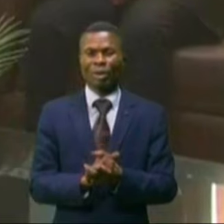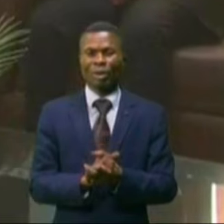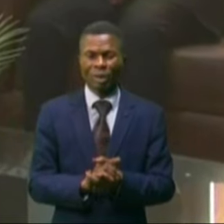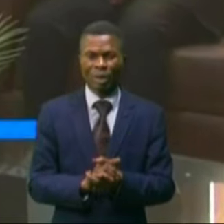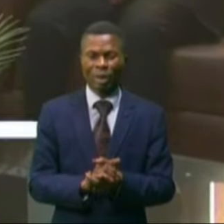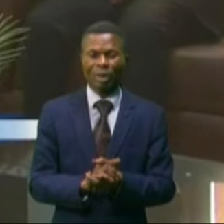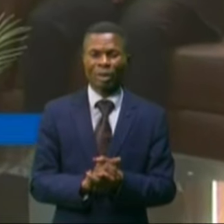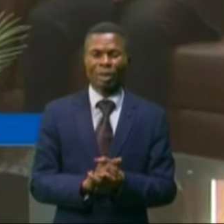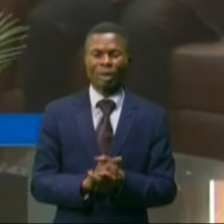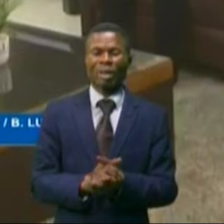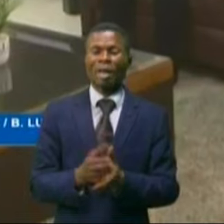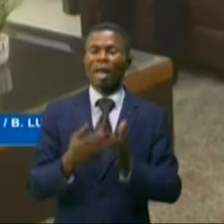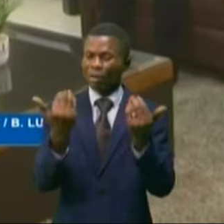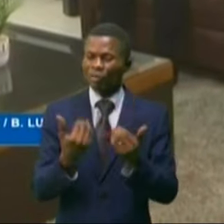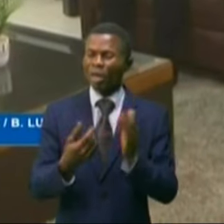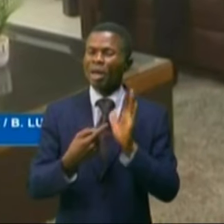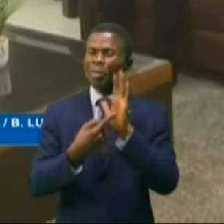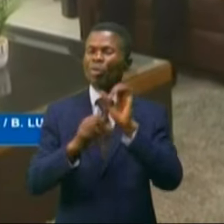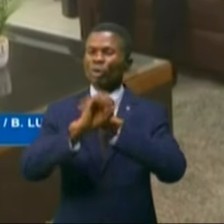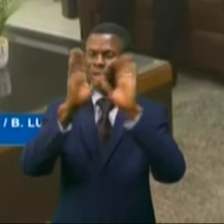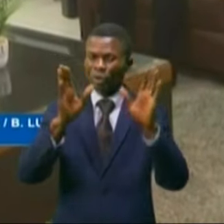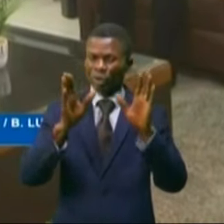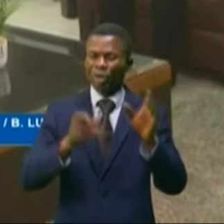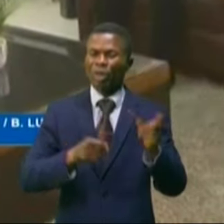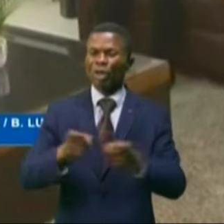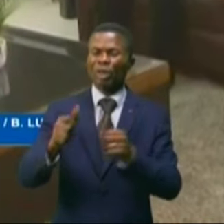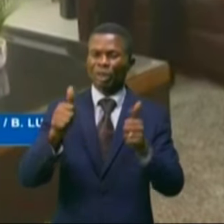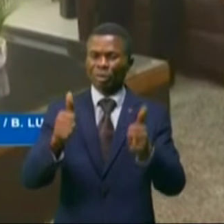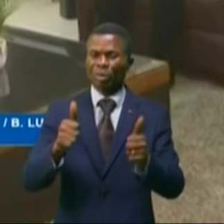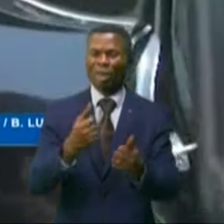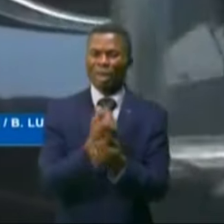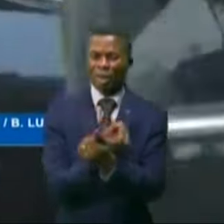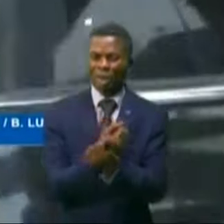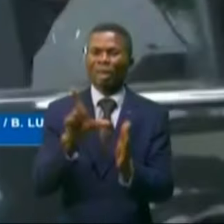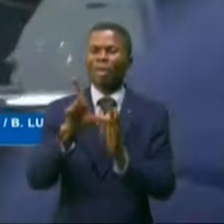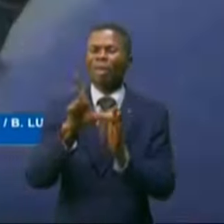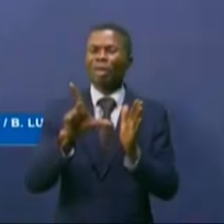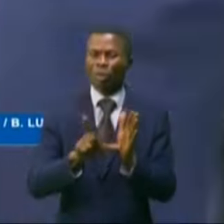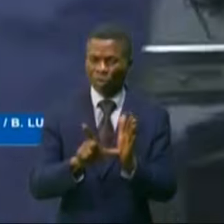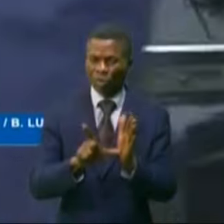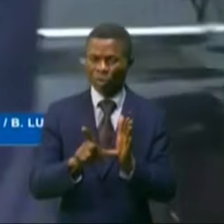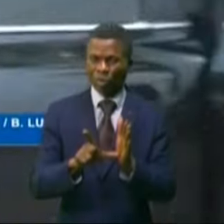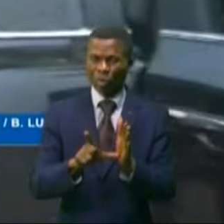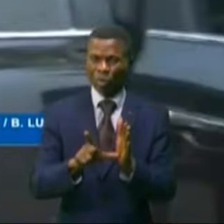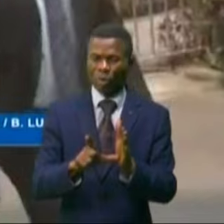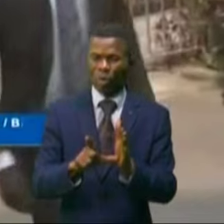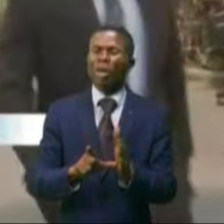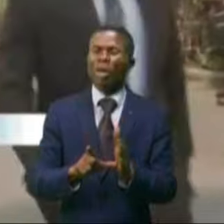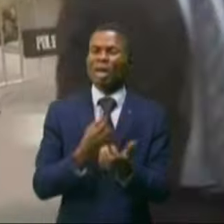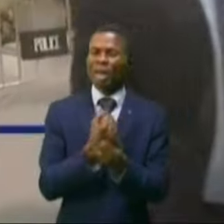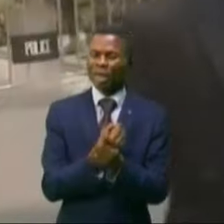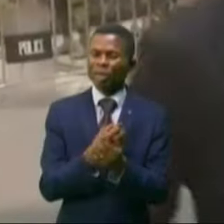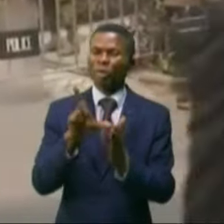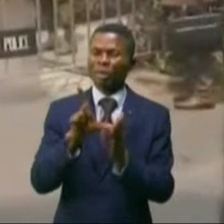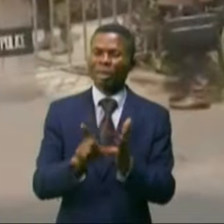de la transparence, de la bonne gestion et du respect des lois, s'est acquitté de ce devoir ce